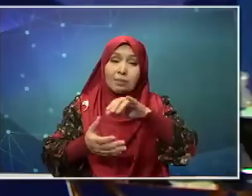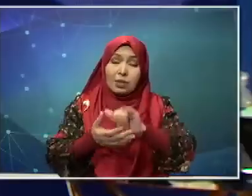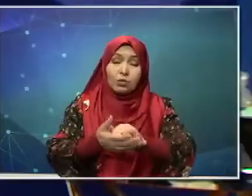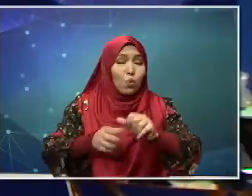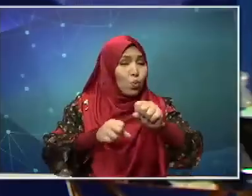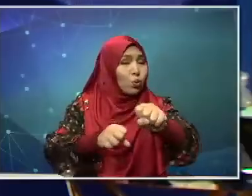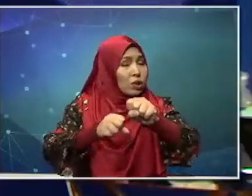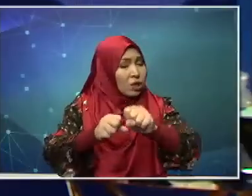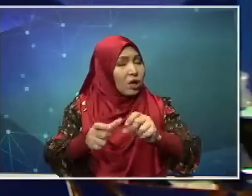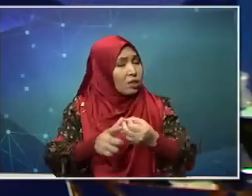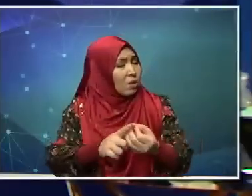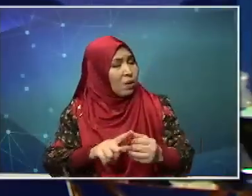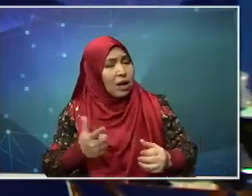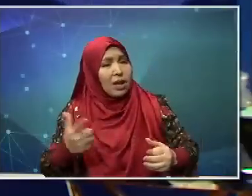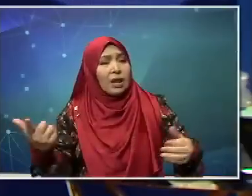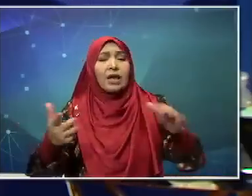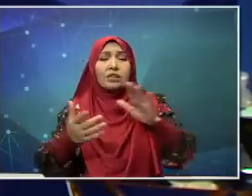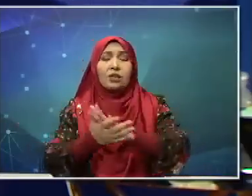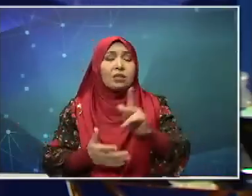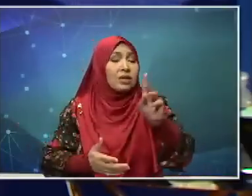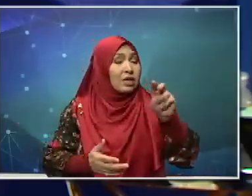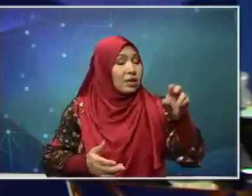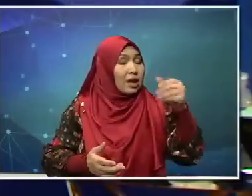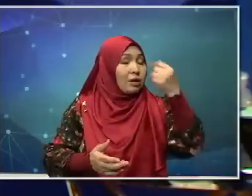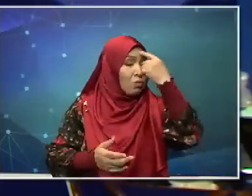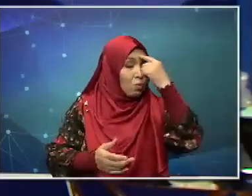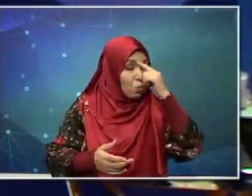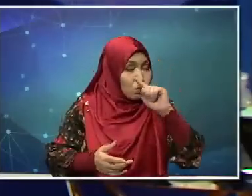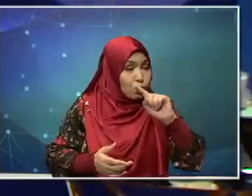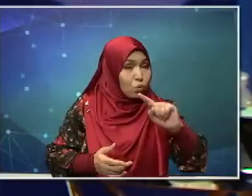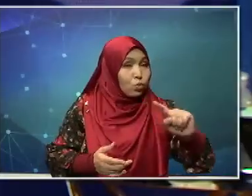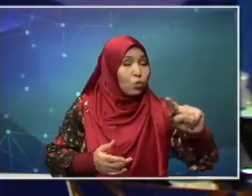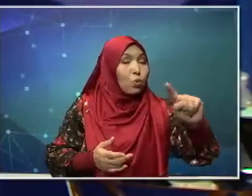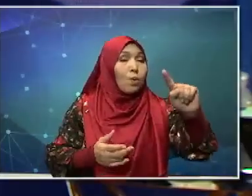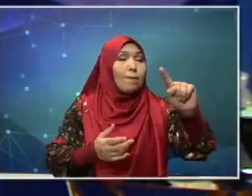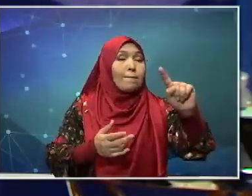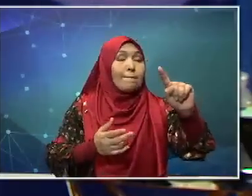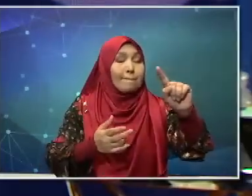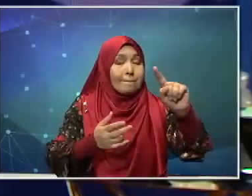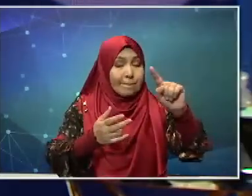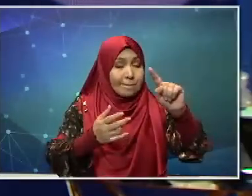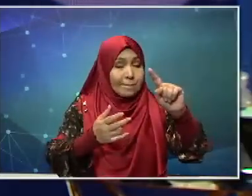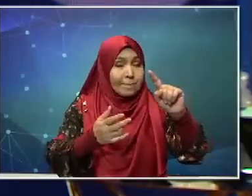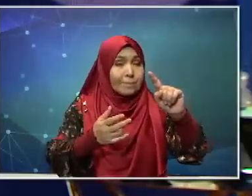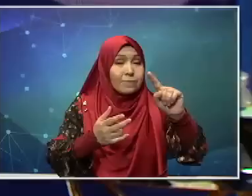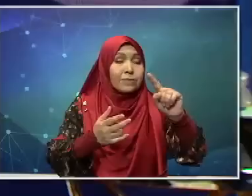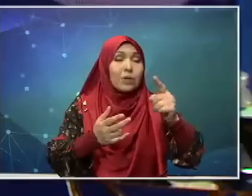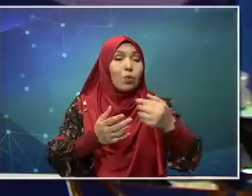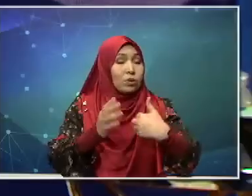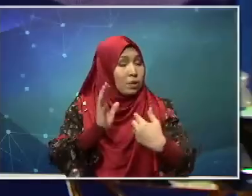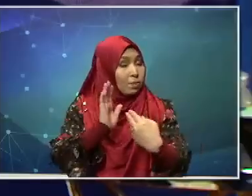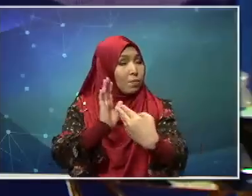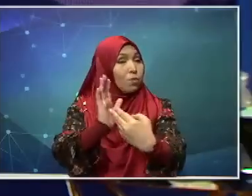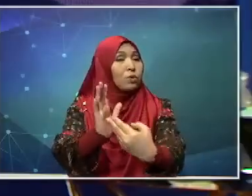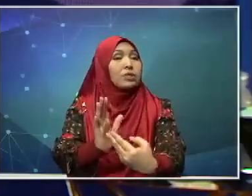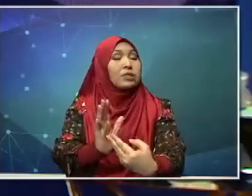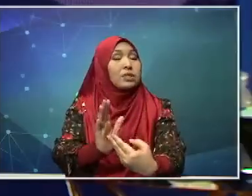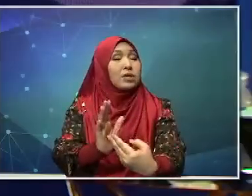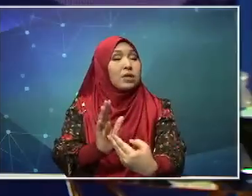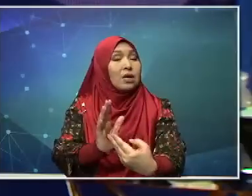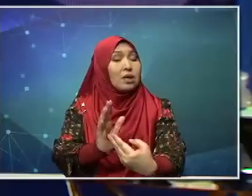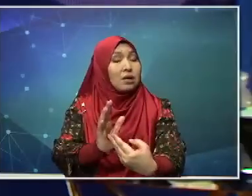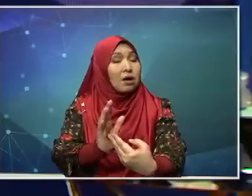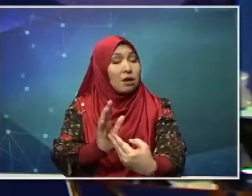debu sebagainya untuk jadi kendaraan untuk mementukan ataupun membuktikan betapa